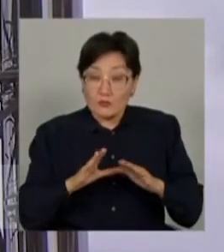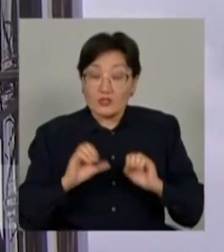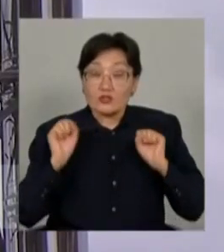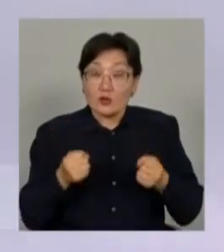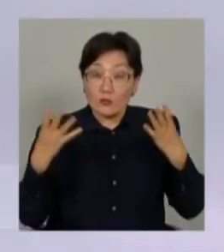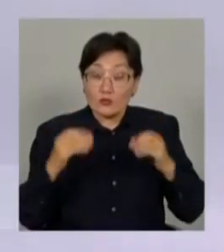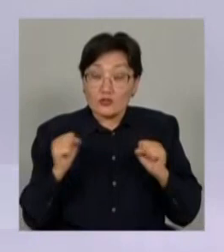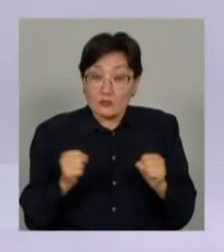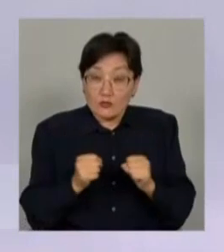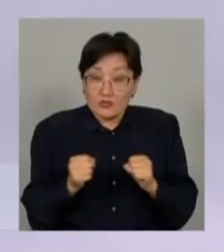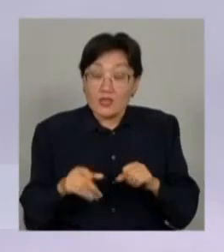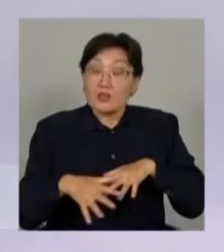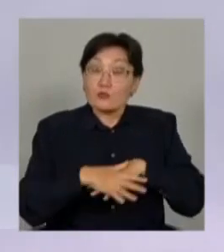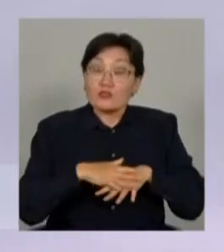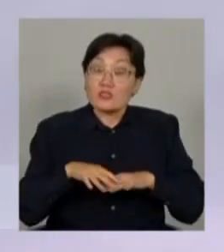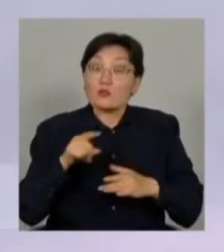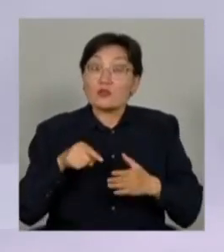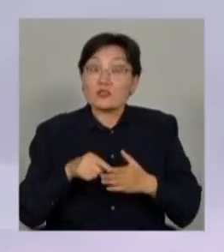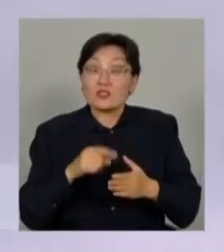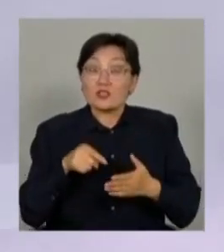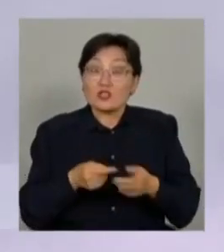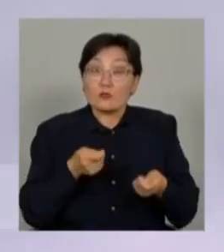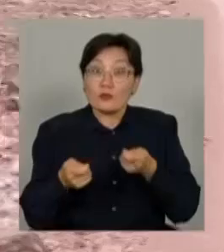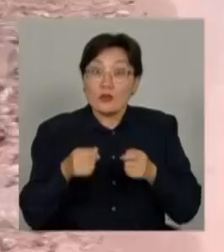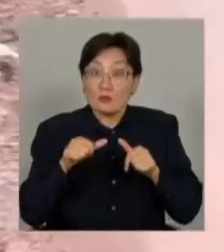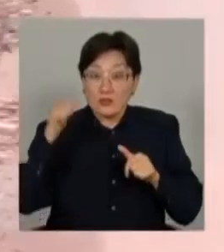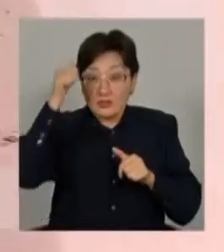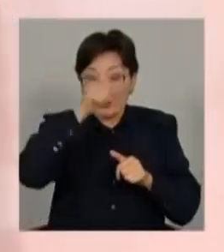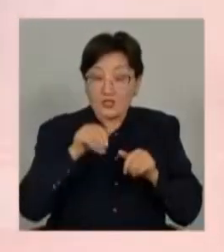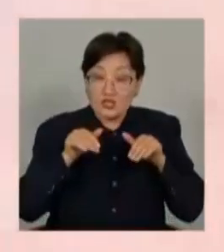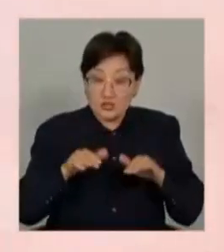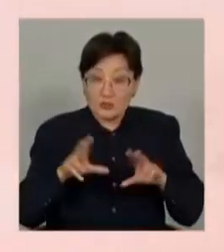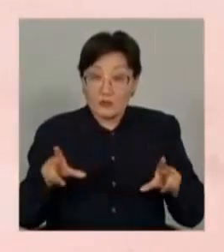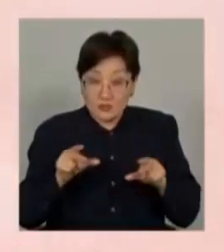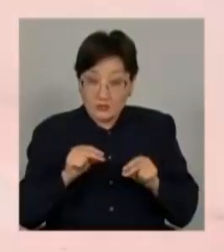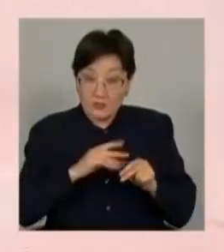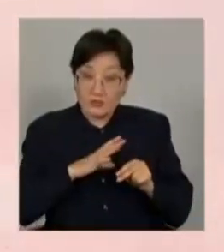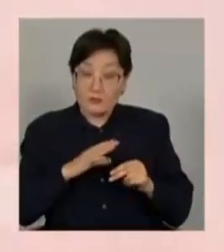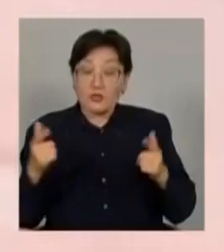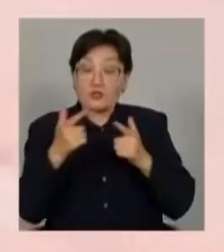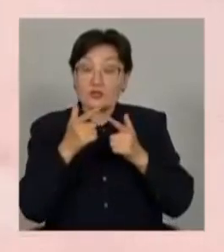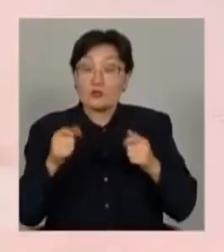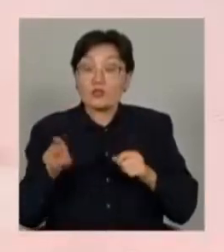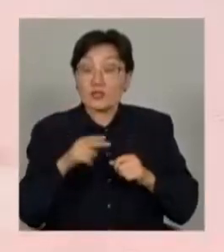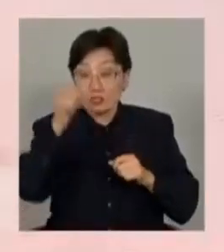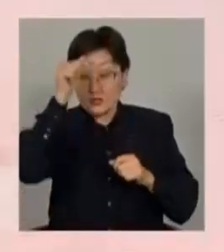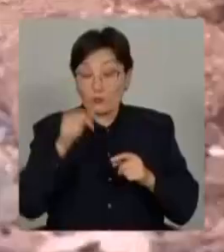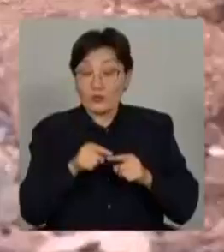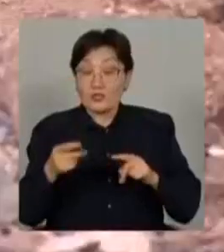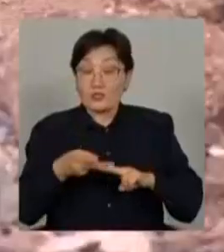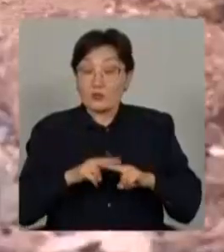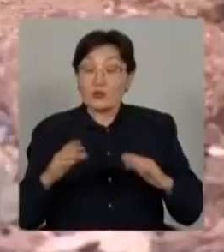аязда тоңып, бүрсен қағатын халықтың мәселесін шаһар билігі биыл ақыры шешеміз деп сендіріп отыр. Ақпарларынша желтоқсан айына дейін